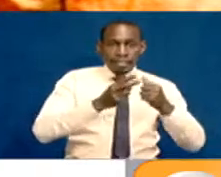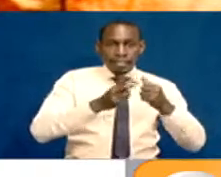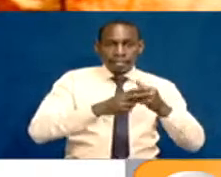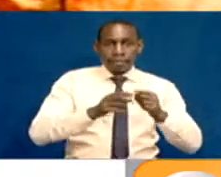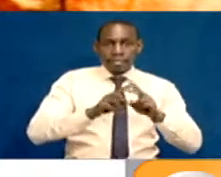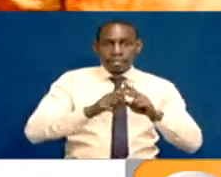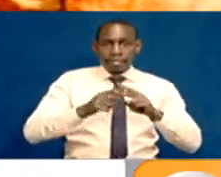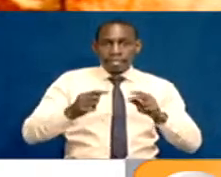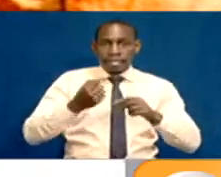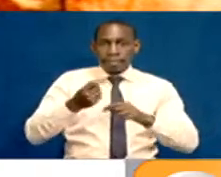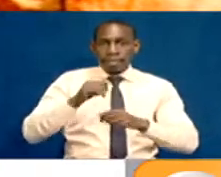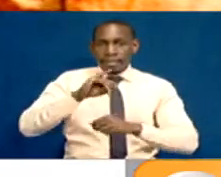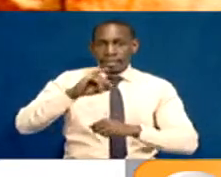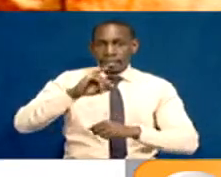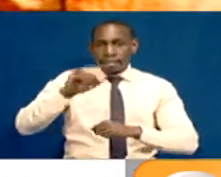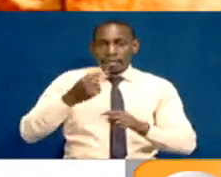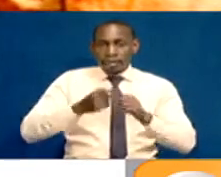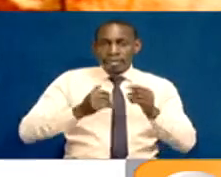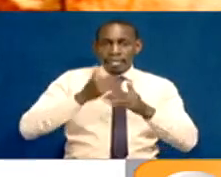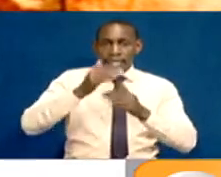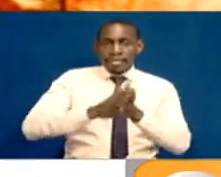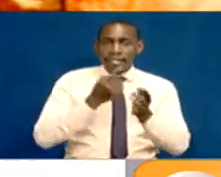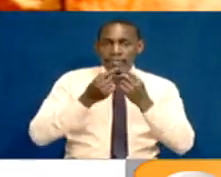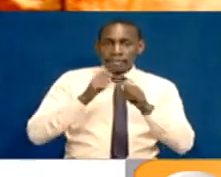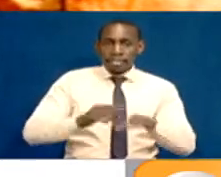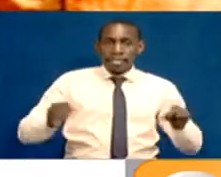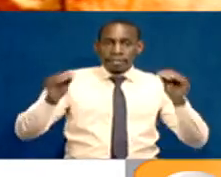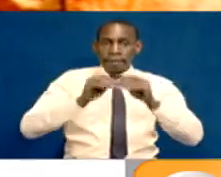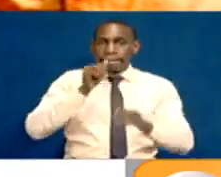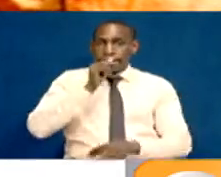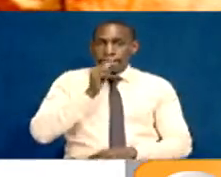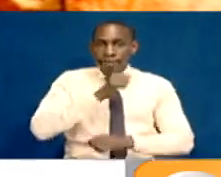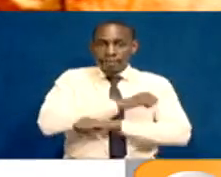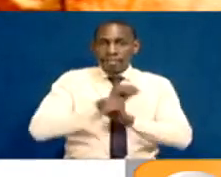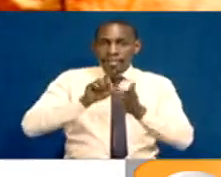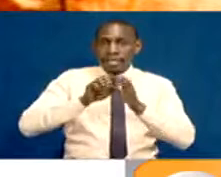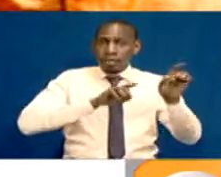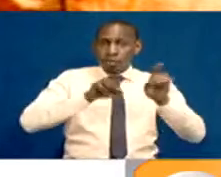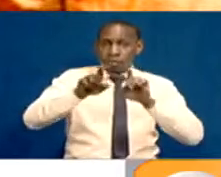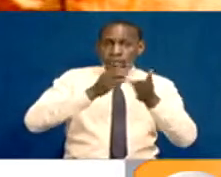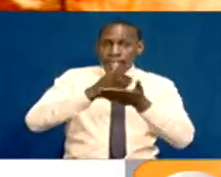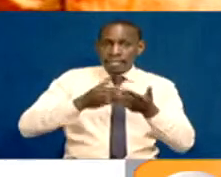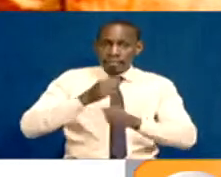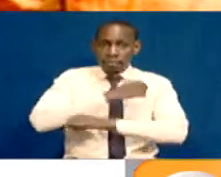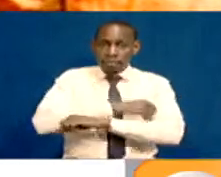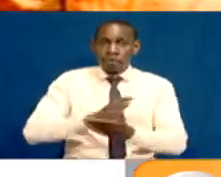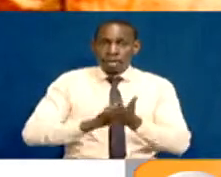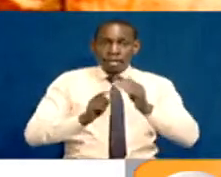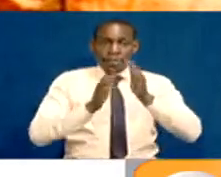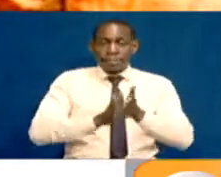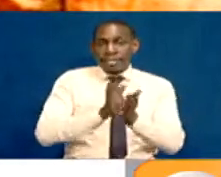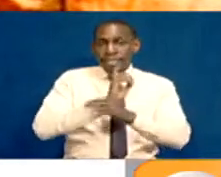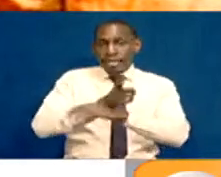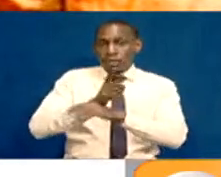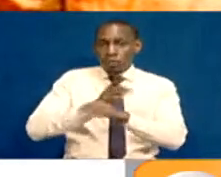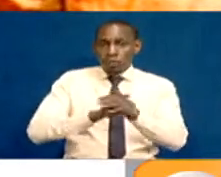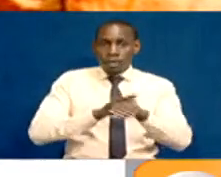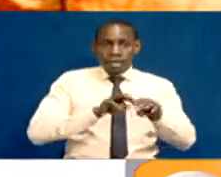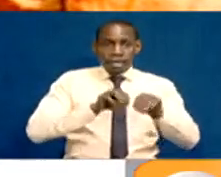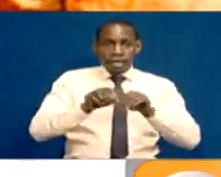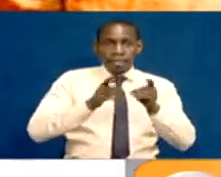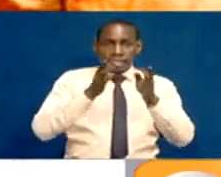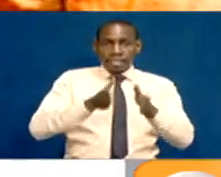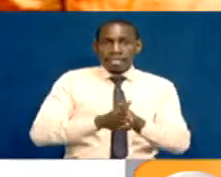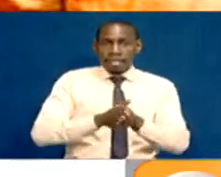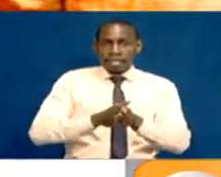ujao. Akizungumza katika kongamano la wakuu wa shule za kibinafsi na kisha kuzuru baadhi ya shule, Magoha aliwaonya wakurugenzi hao dhidi ya